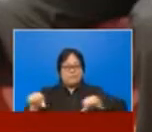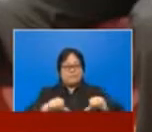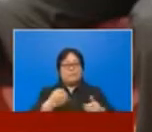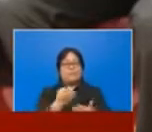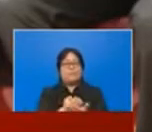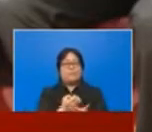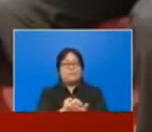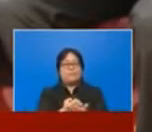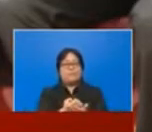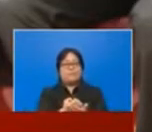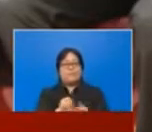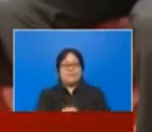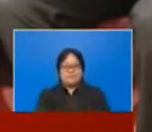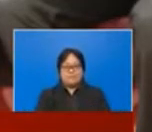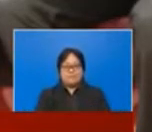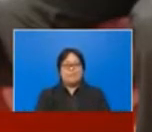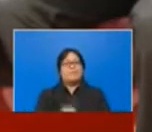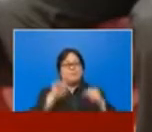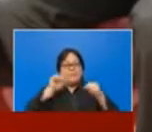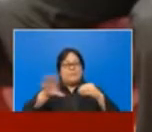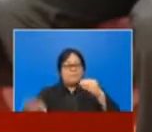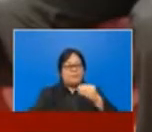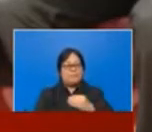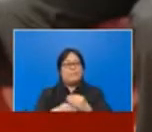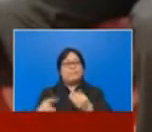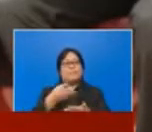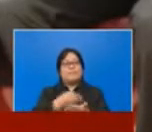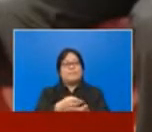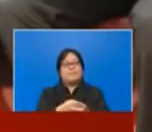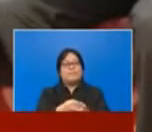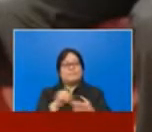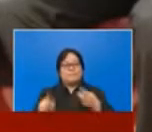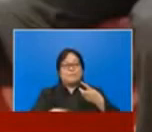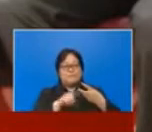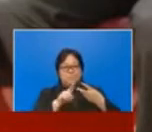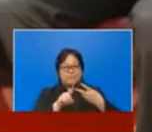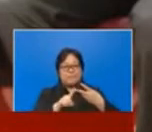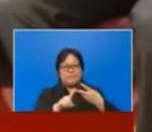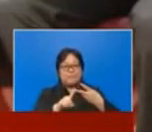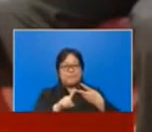ekonomi yang lebih boleh menambah pendapatan mereka. Keduanya ialah